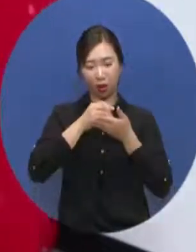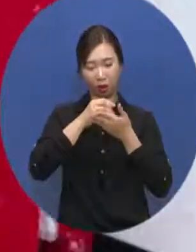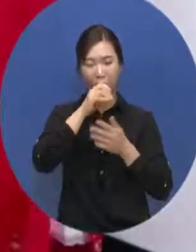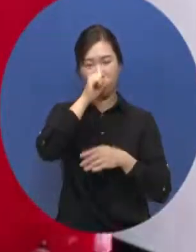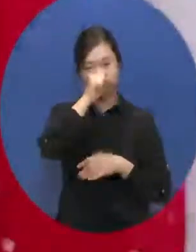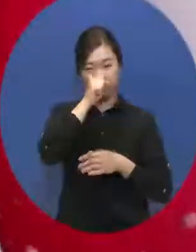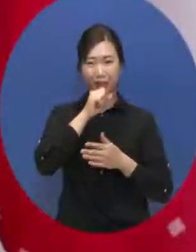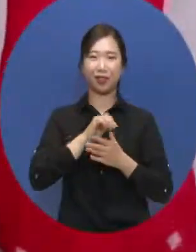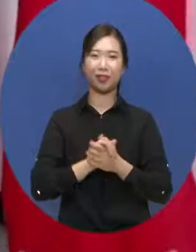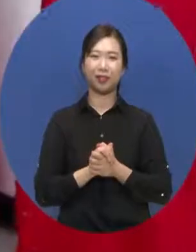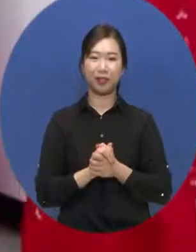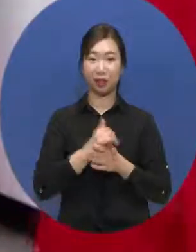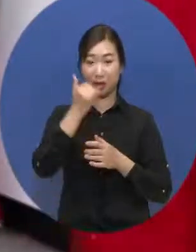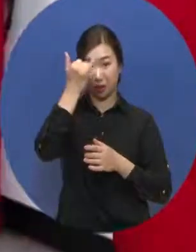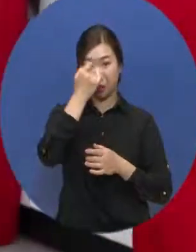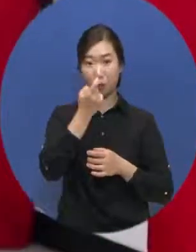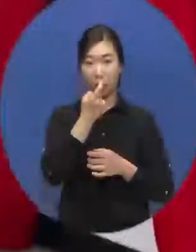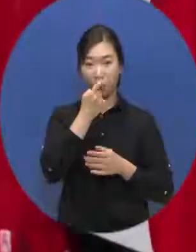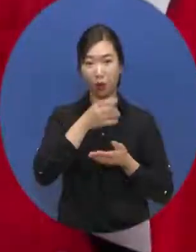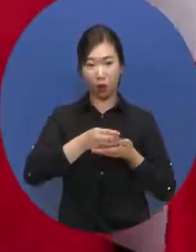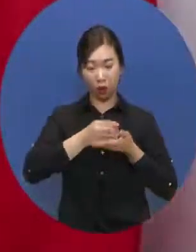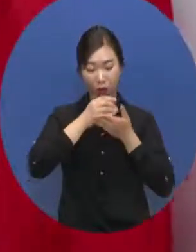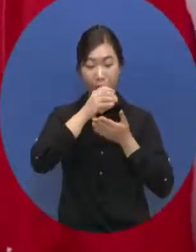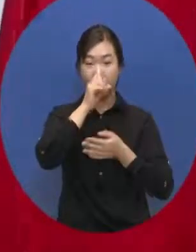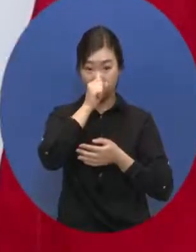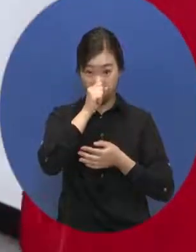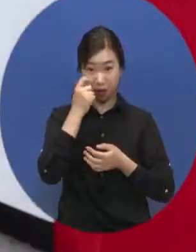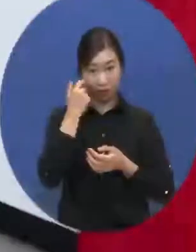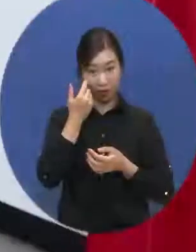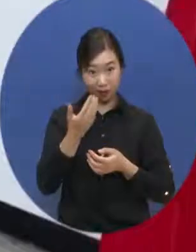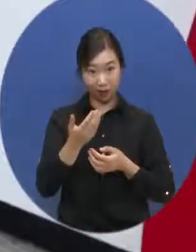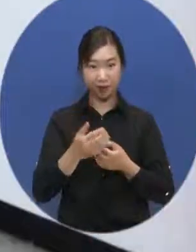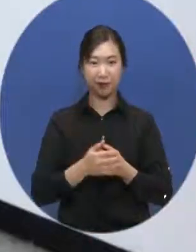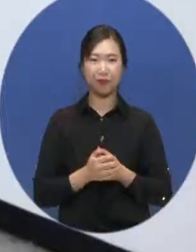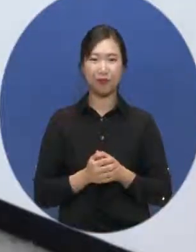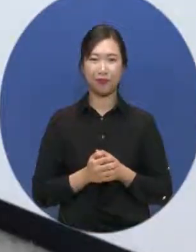좋았어요. 아, 예절도 배우고 차도 마실 수 있어서 좋았어요?